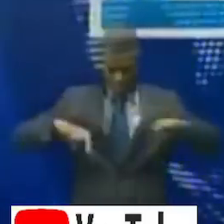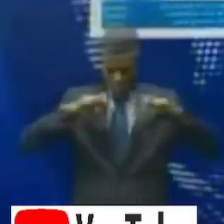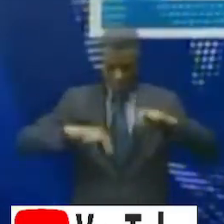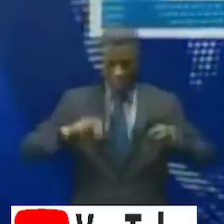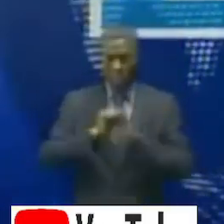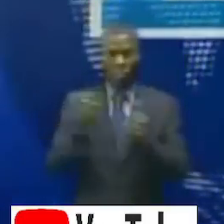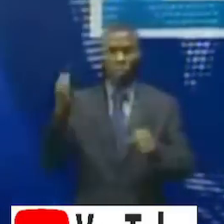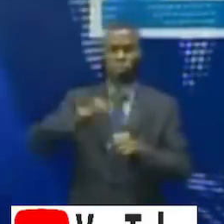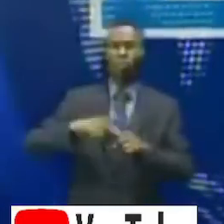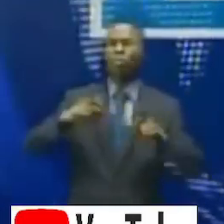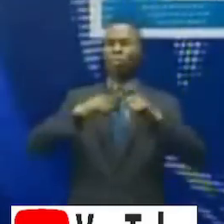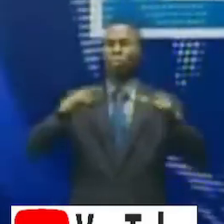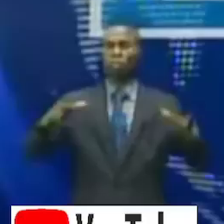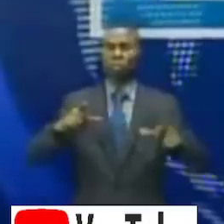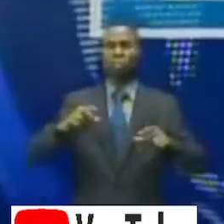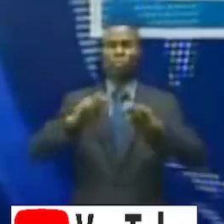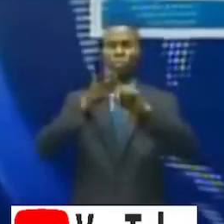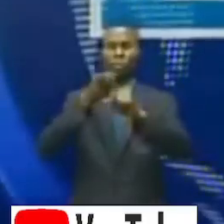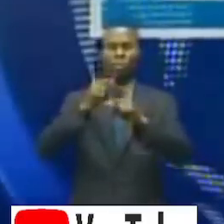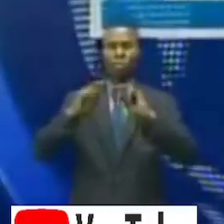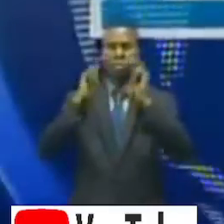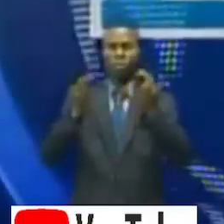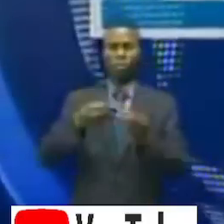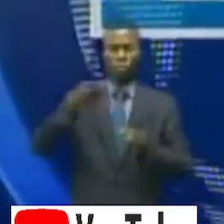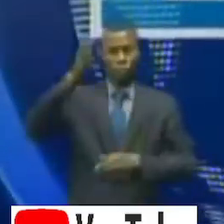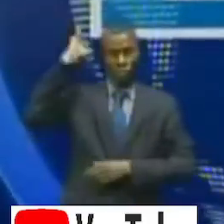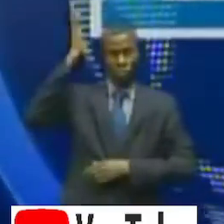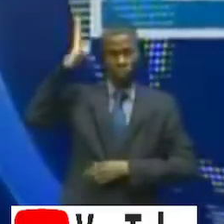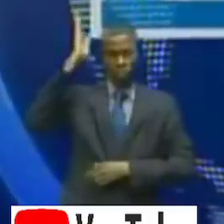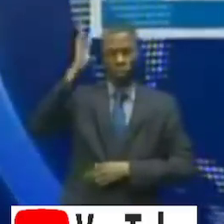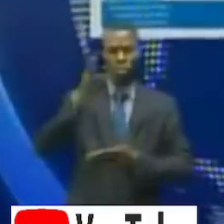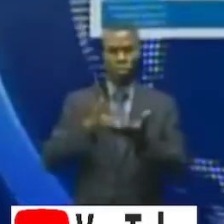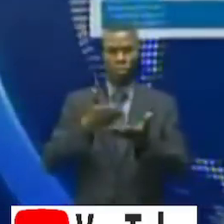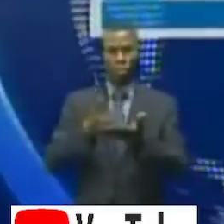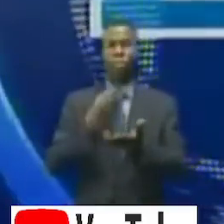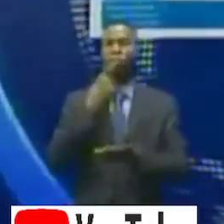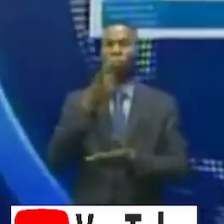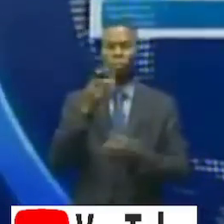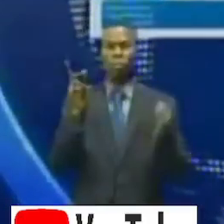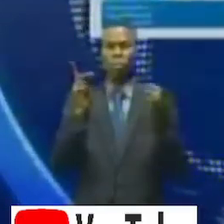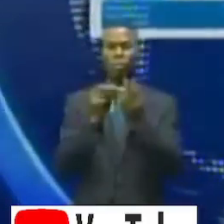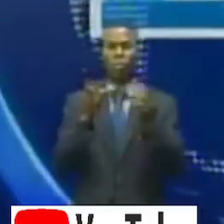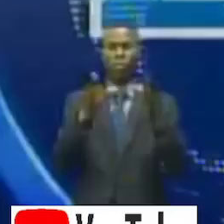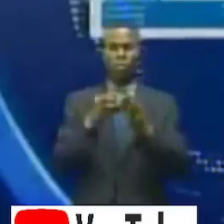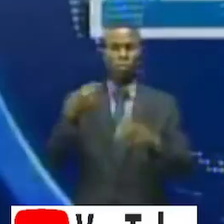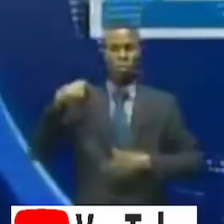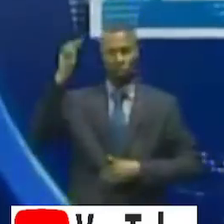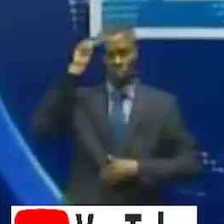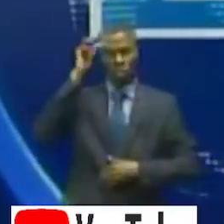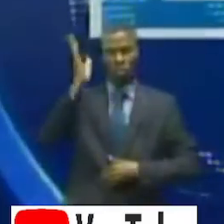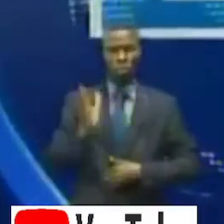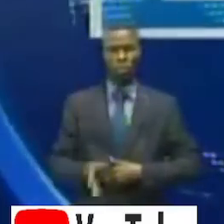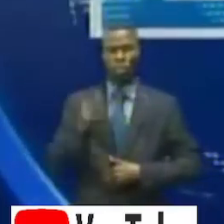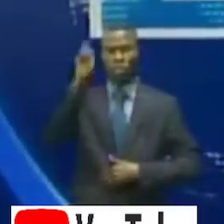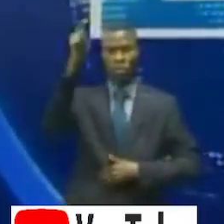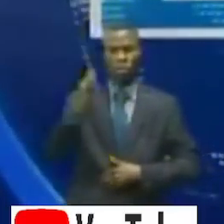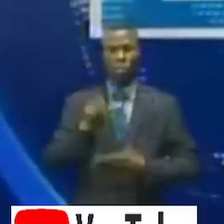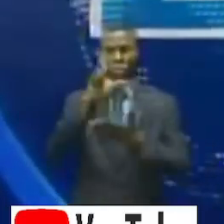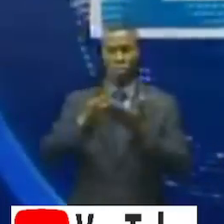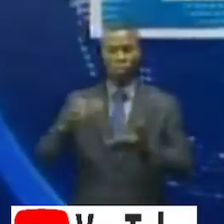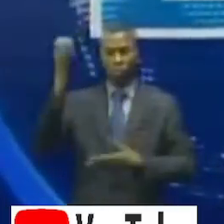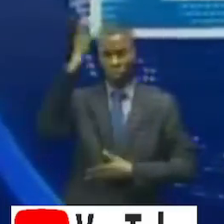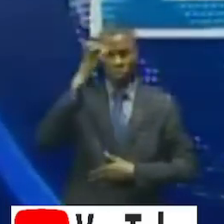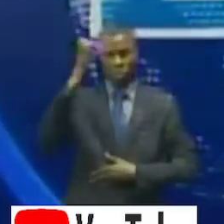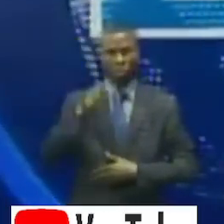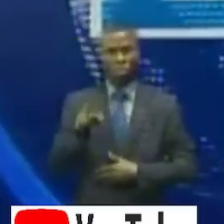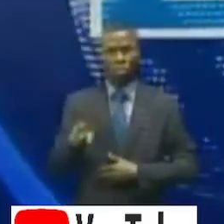violations commises par les groupes rebelles. Karim Khan l'a dit lors de la rencontre avec le gouverneur militaire. Le lieutenant général Johnny